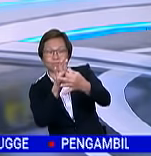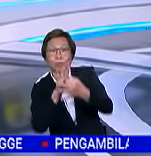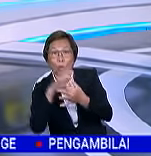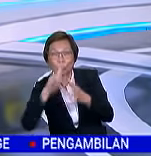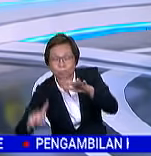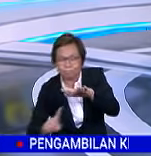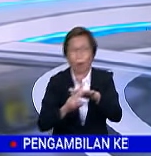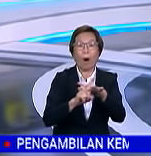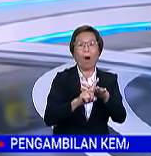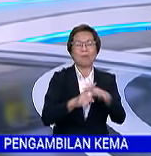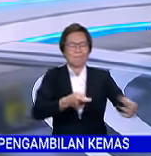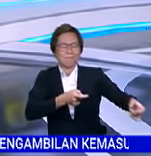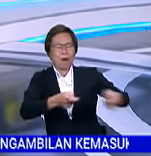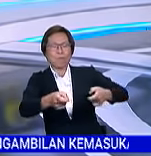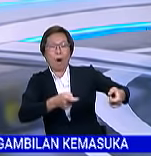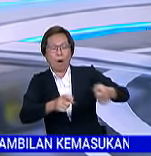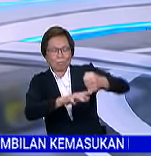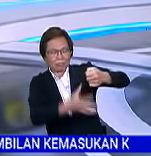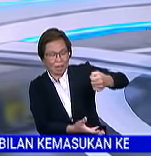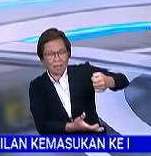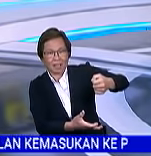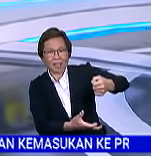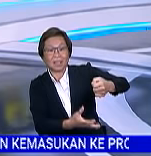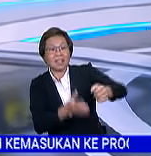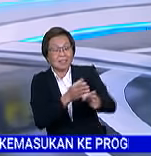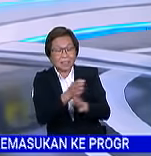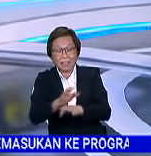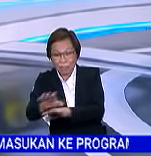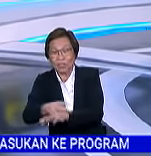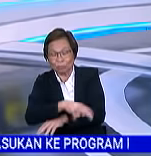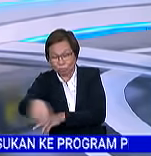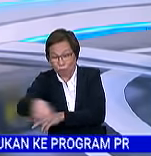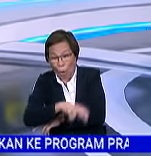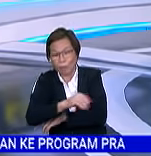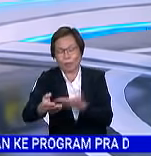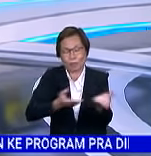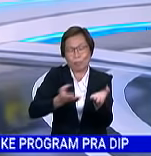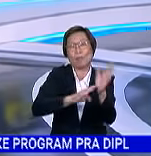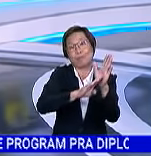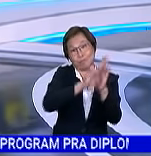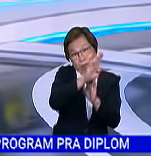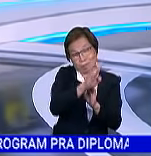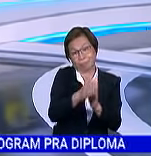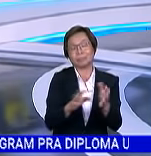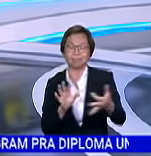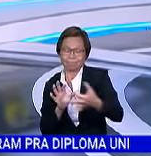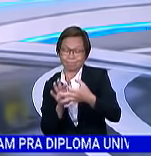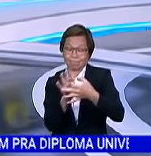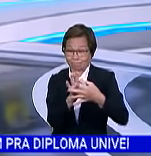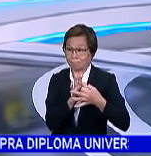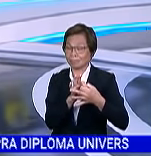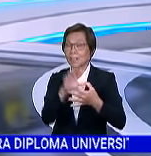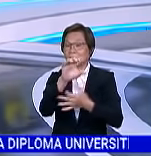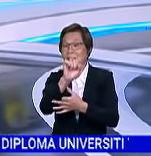bagi mewujudkan platform pengurusan dana sektor logistik serta perkhidmatan pembangunan. Menerusi usaha sama berkenaan,